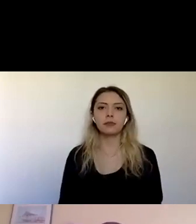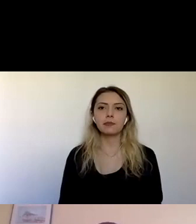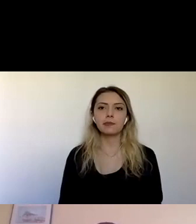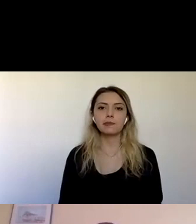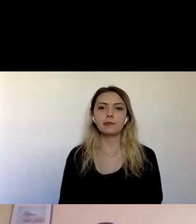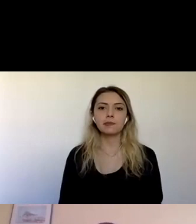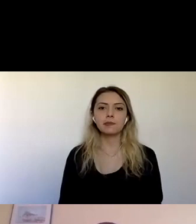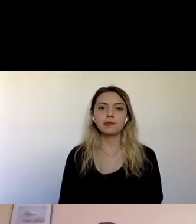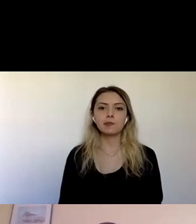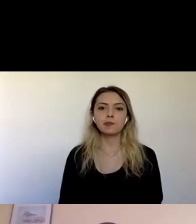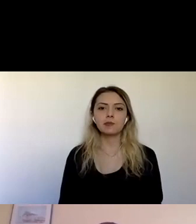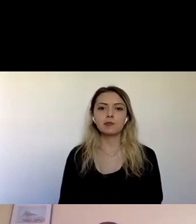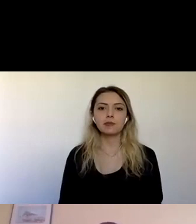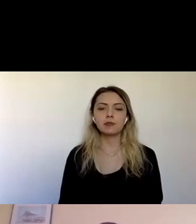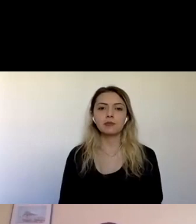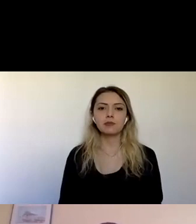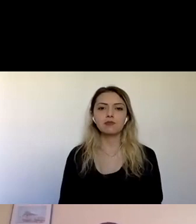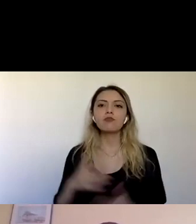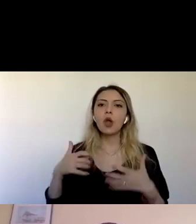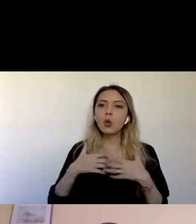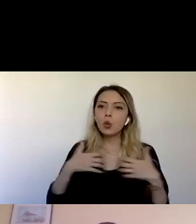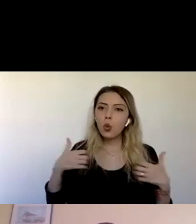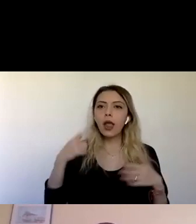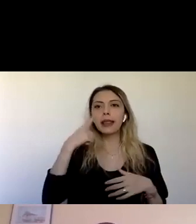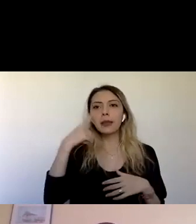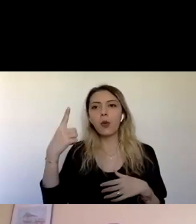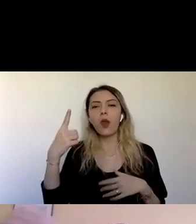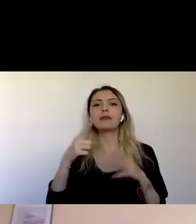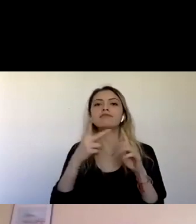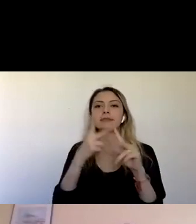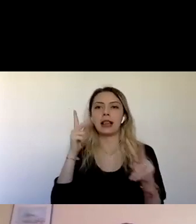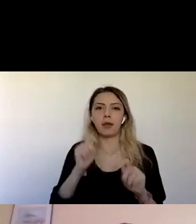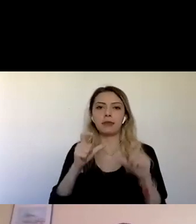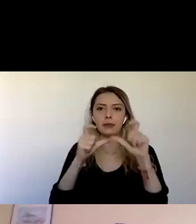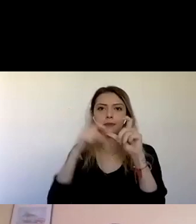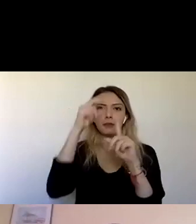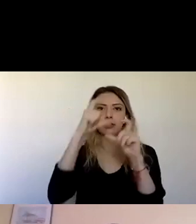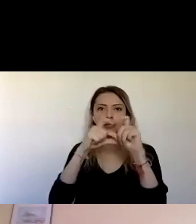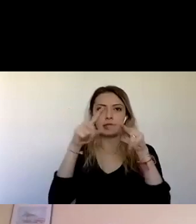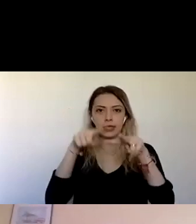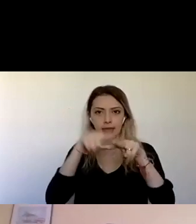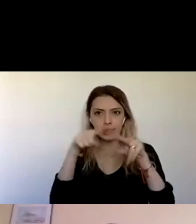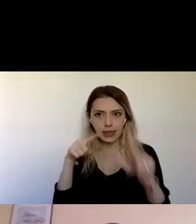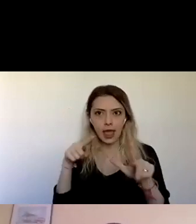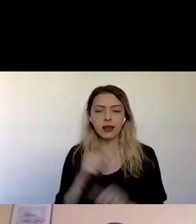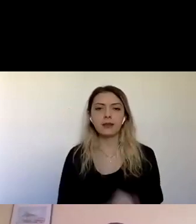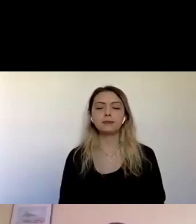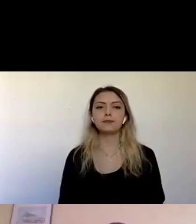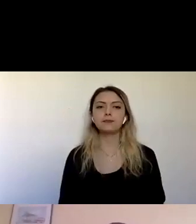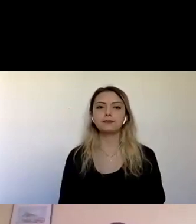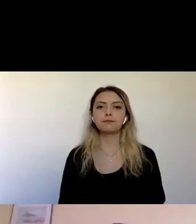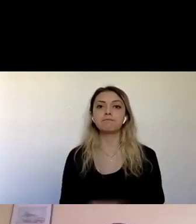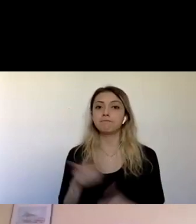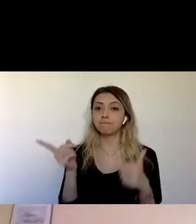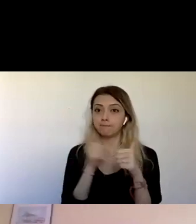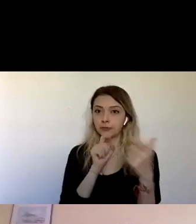Güvenlik sırasına göre burada sıralamayı yaptım. Signal adlı açık kaynak kodlu bir anlık mesajlaşma